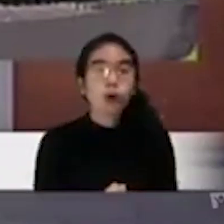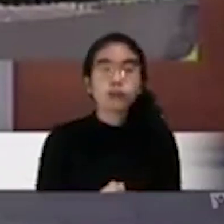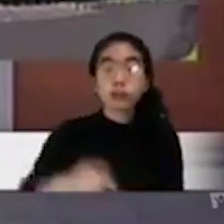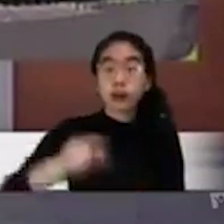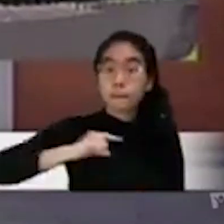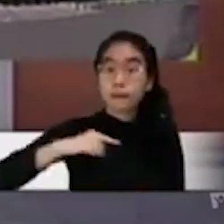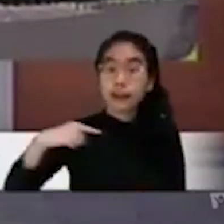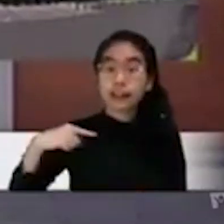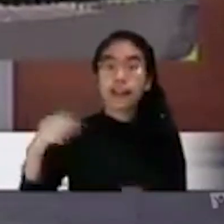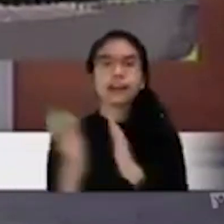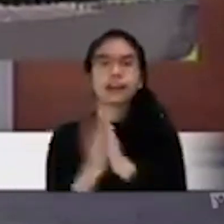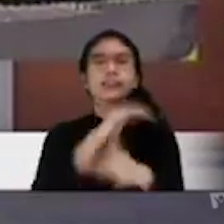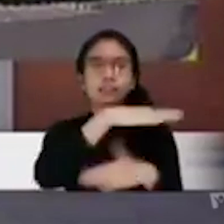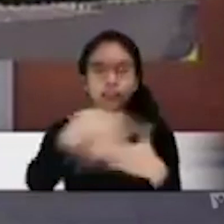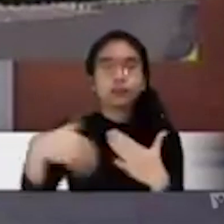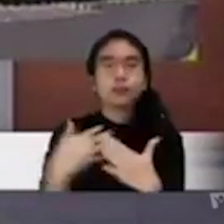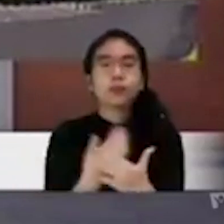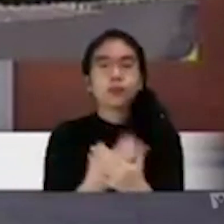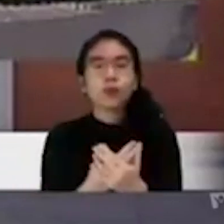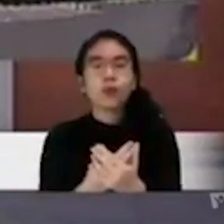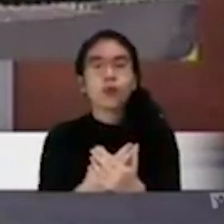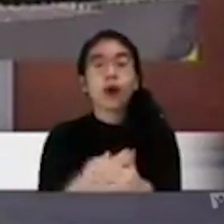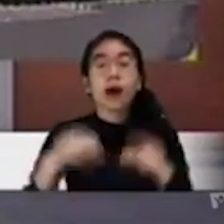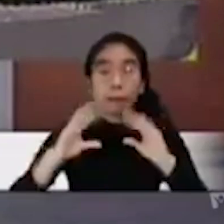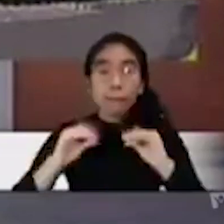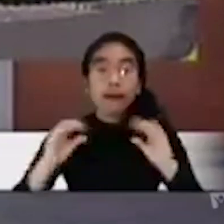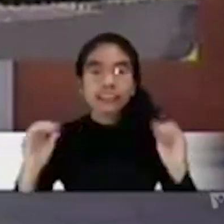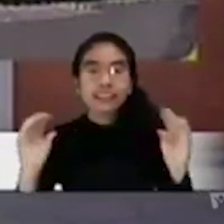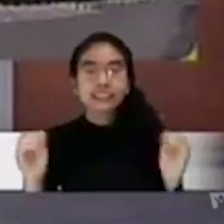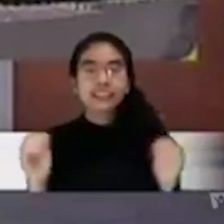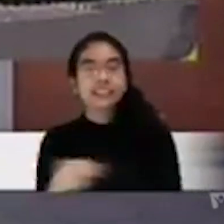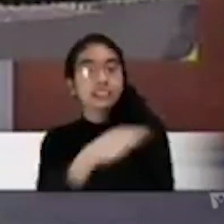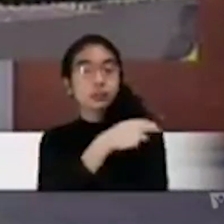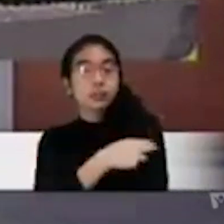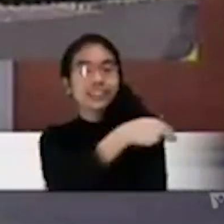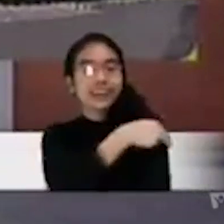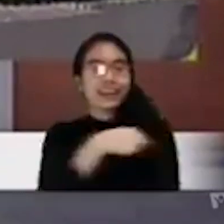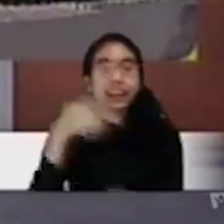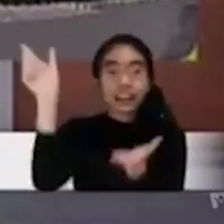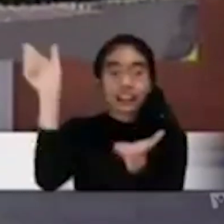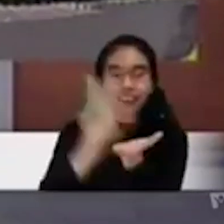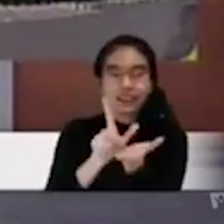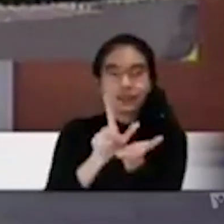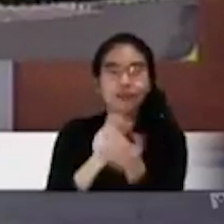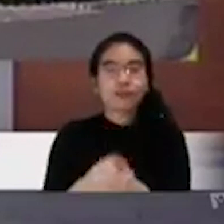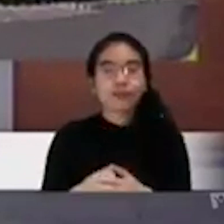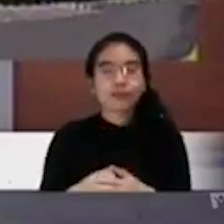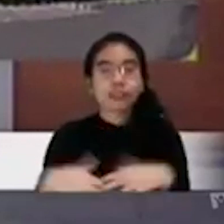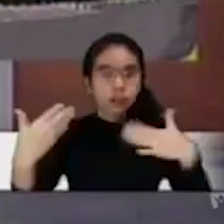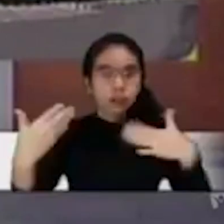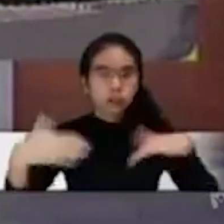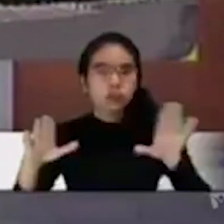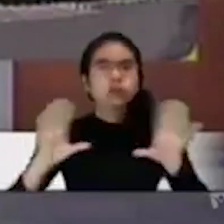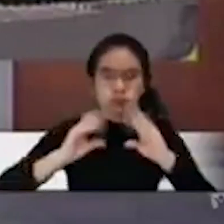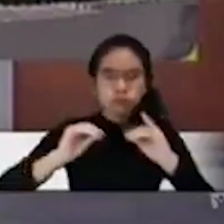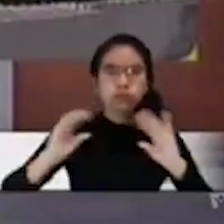karyawan Rumah Sakit Advent Bandung yang sudah menjalankan tugas masing-masing sehingga